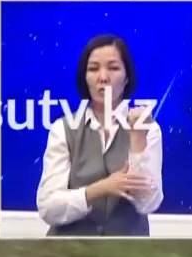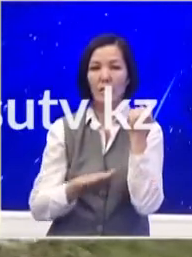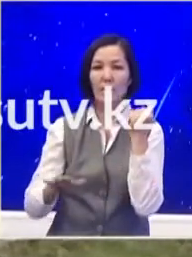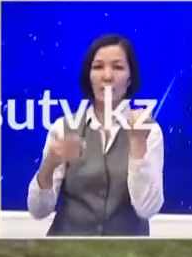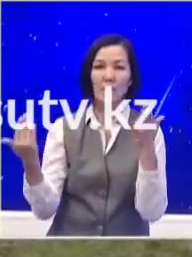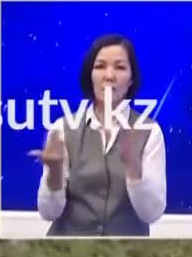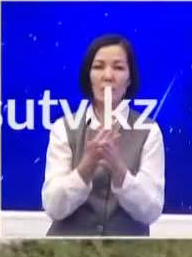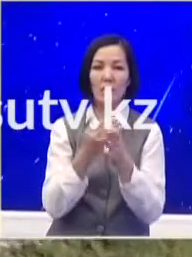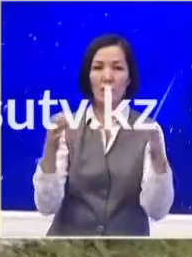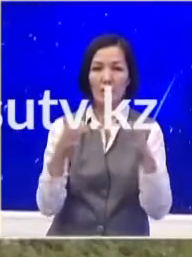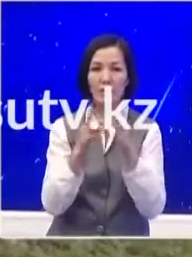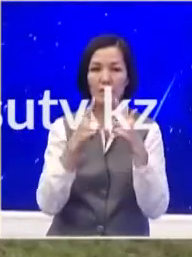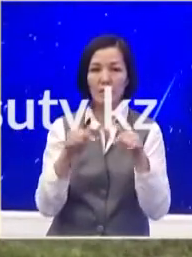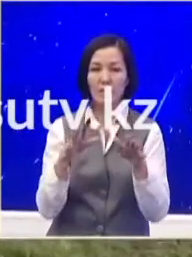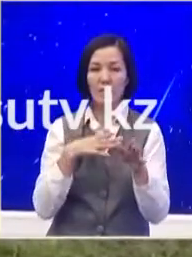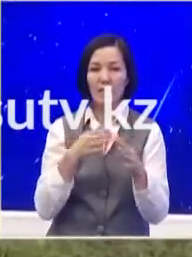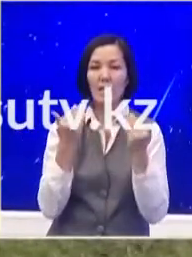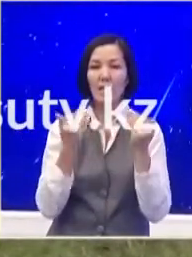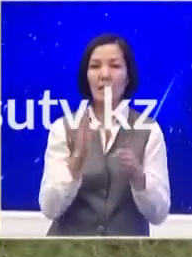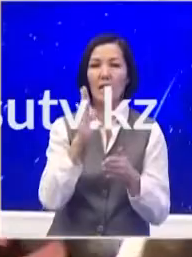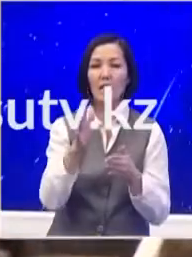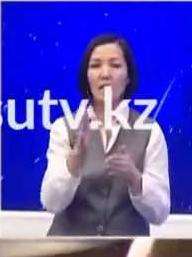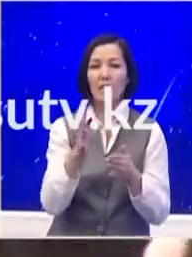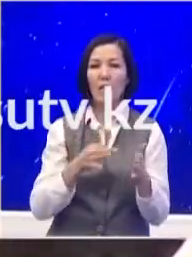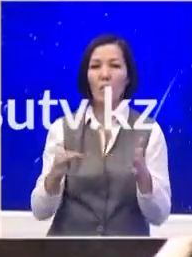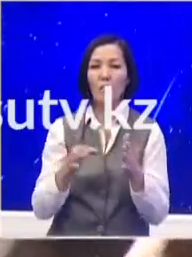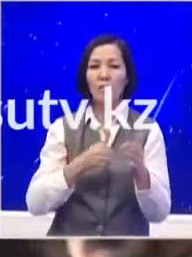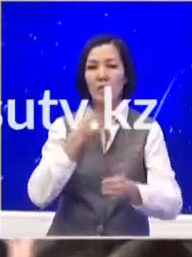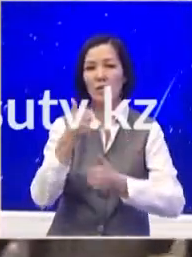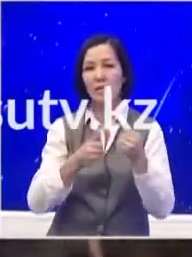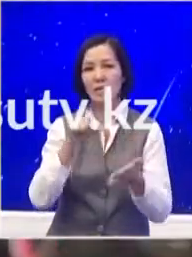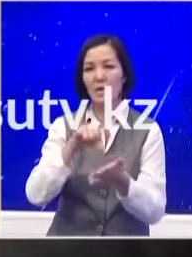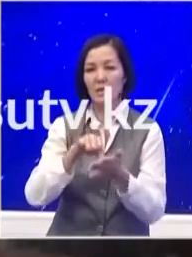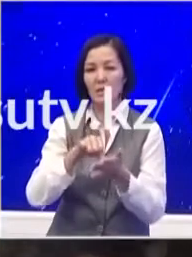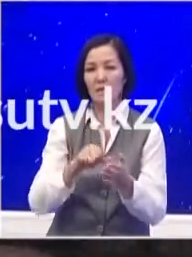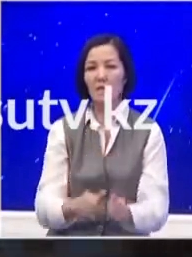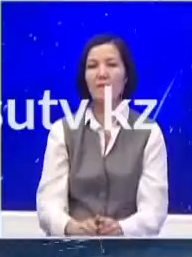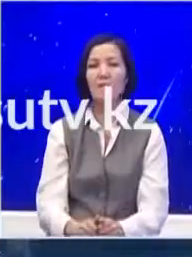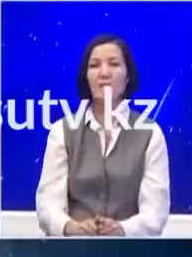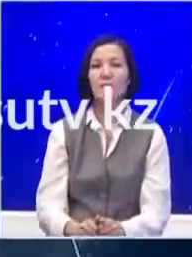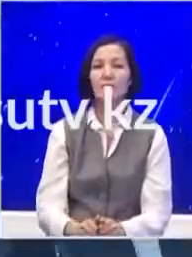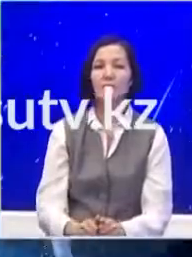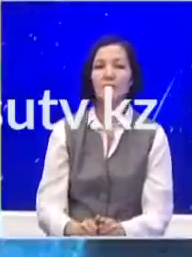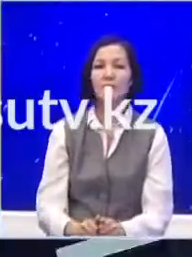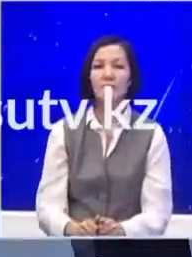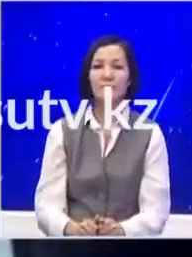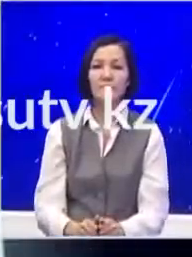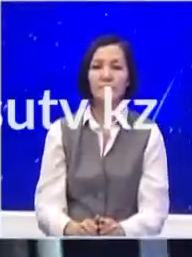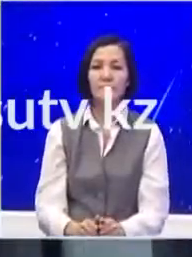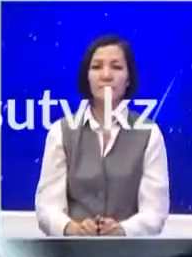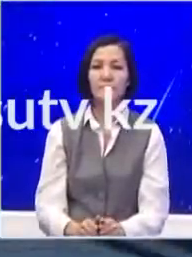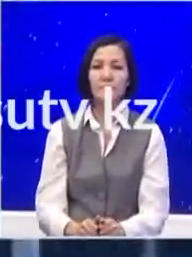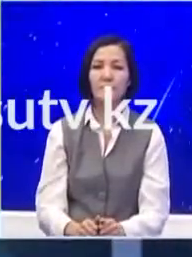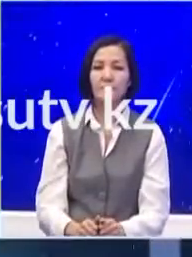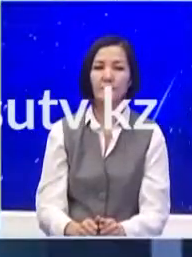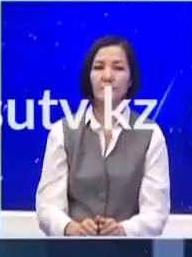құрама командасы жасақталды. Олар енді алда өтетін облыс біріншілігіне қатысатын болады. Жарқын Нұрланұлы, Нұржан Мұқанов, жетісу телеарнасы,